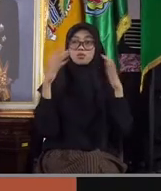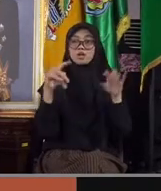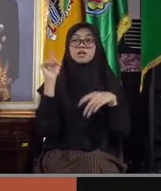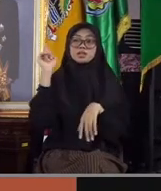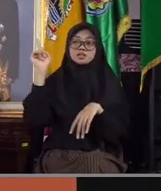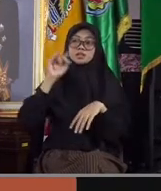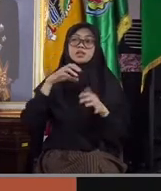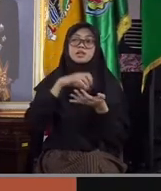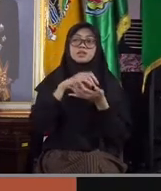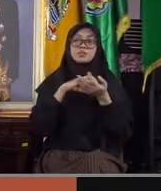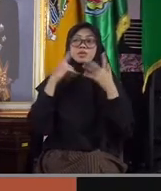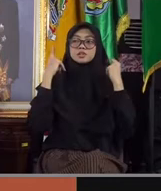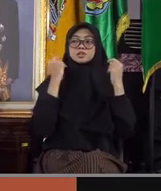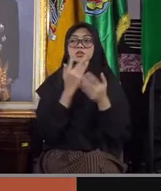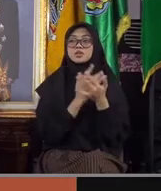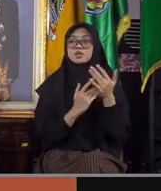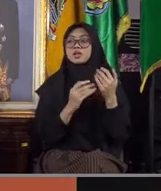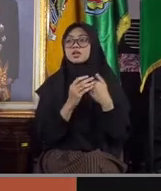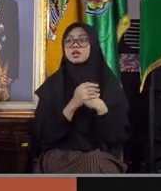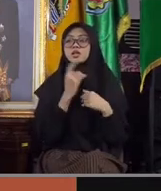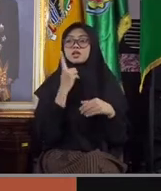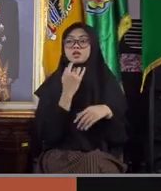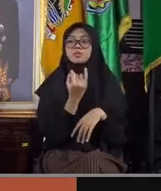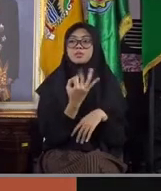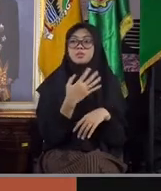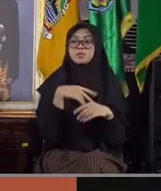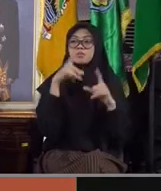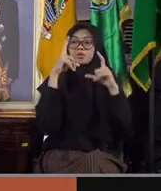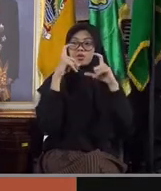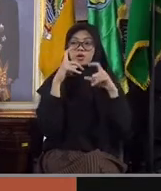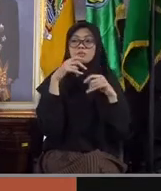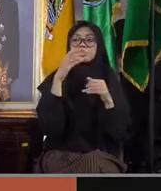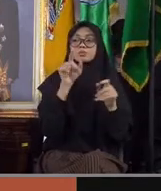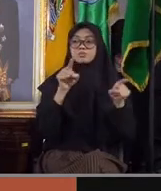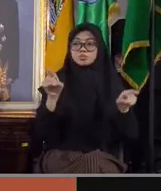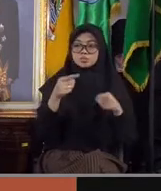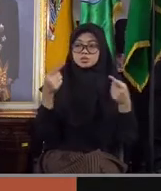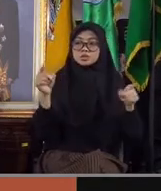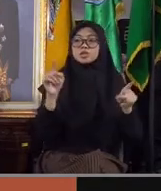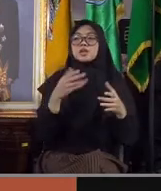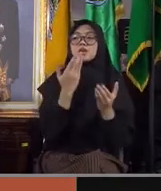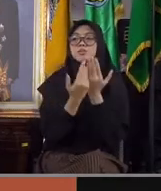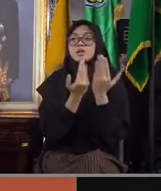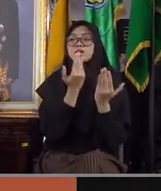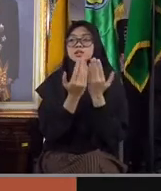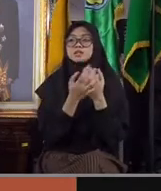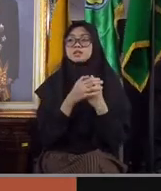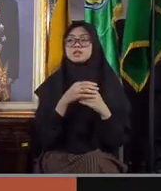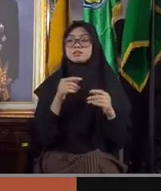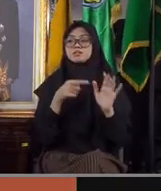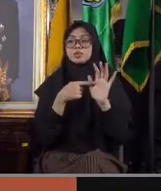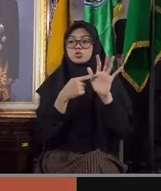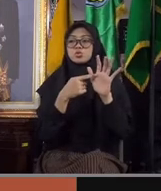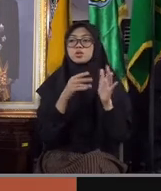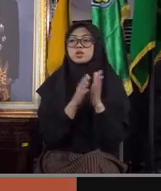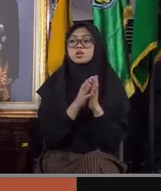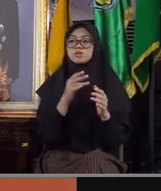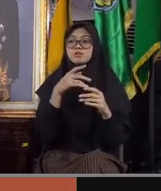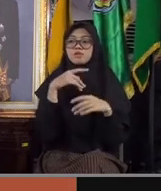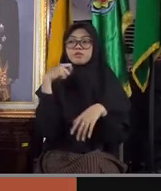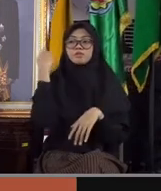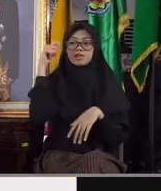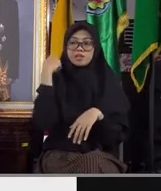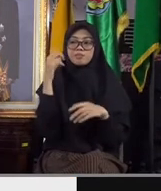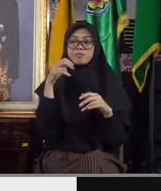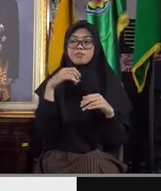Nah ini statistik di Jawa Tengah, jadi kita ada fotografi, seni musik, aplikasi game, kuliner, kriya, fashion masih menempati satu posisi yang cukup tinggi.